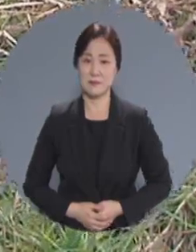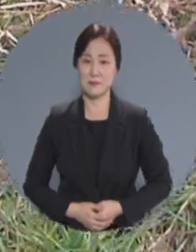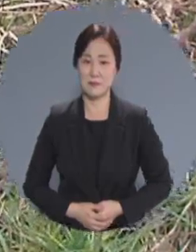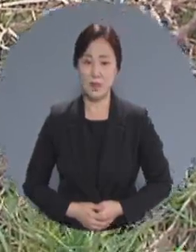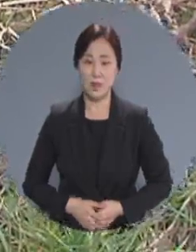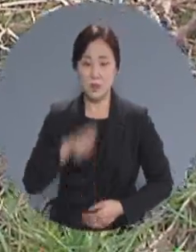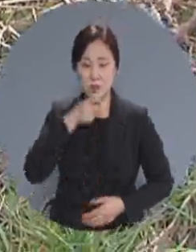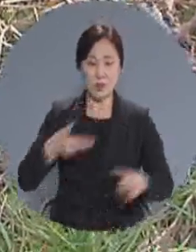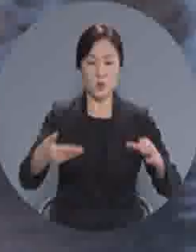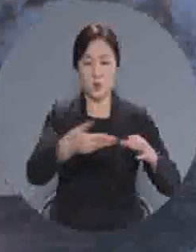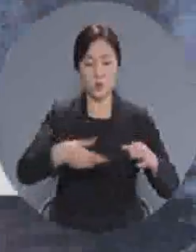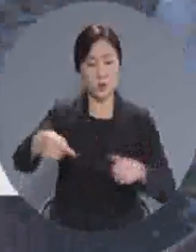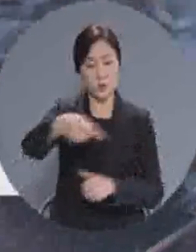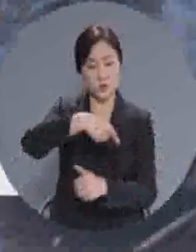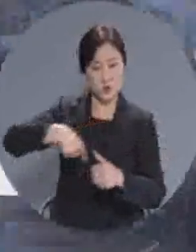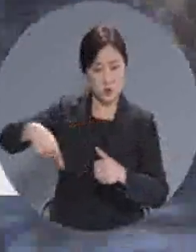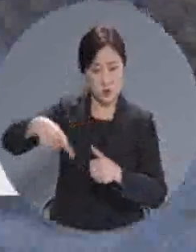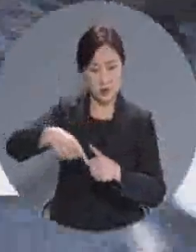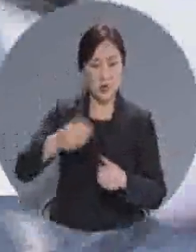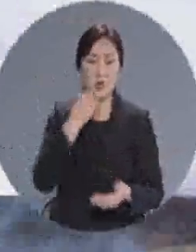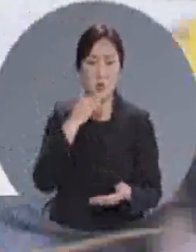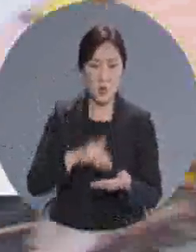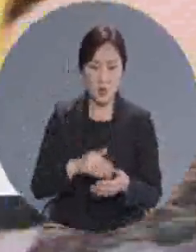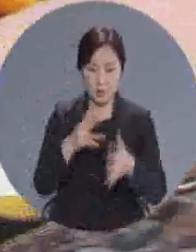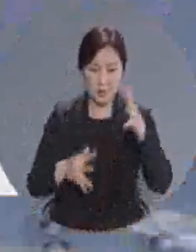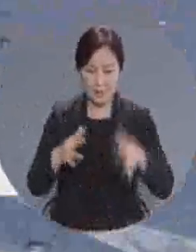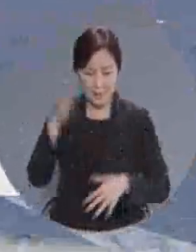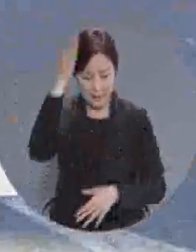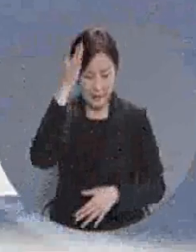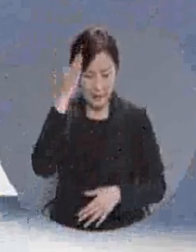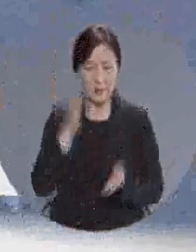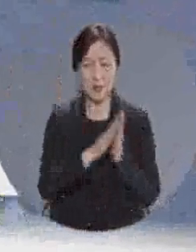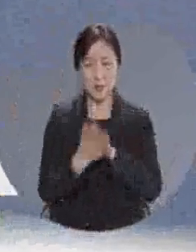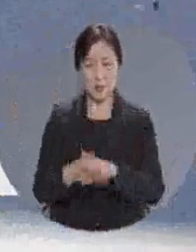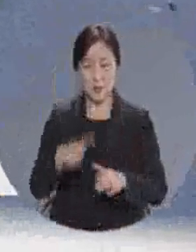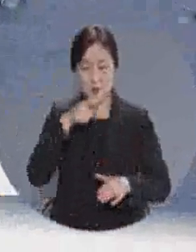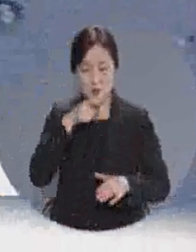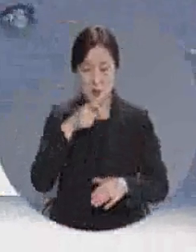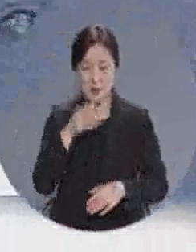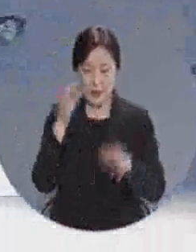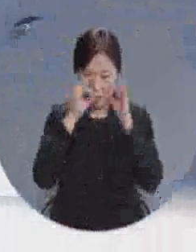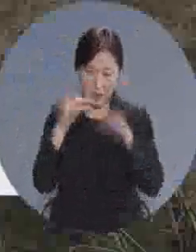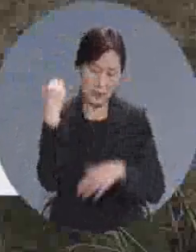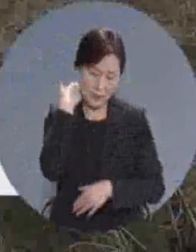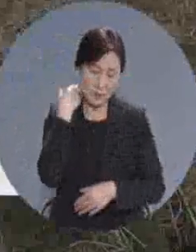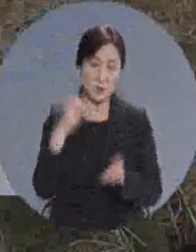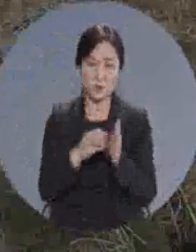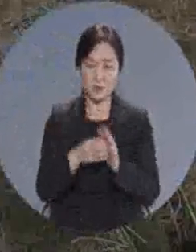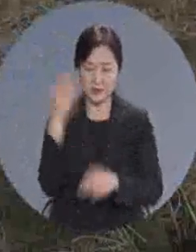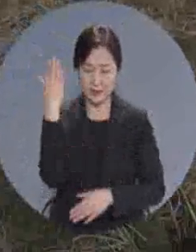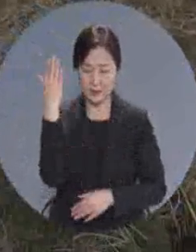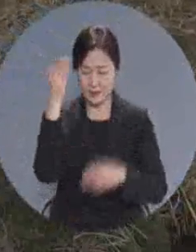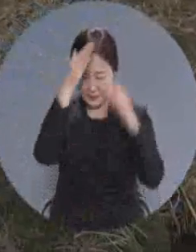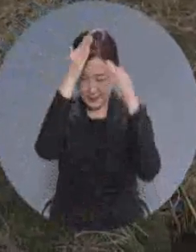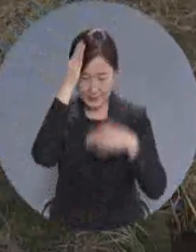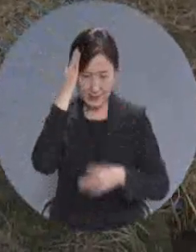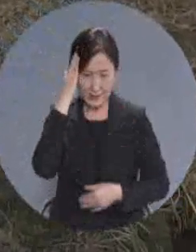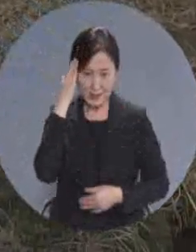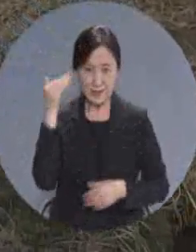호수 주변에 돌과 식물이 검게 물들었고 물속은 앞이 안 보일 정도로 새카맣습니다. 조례호수에 검은